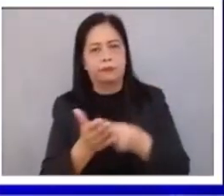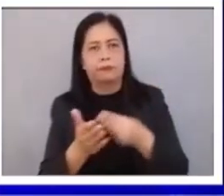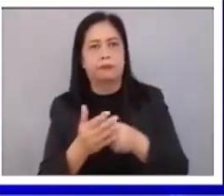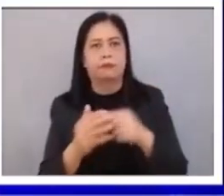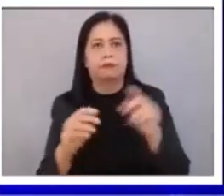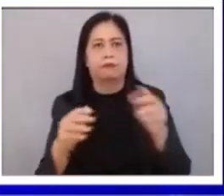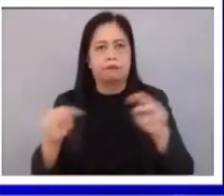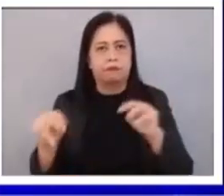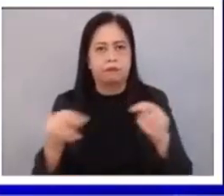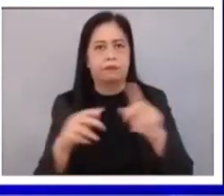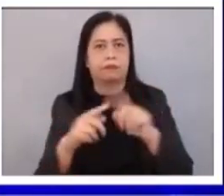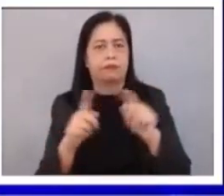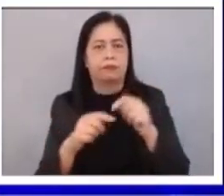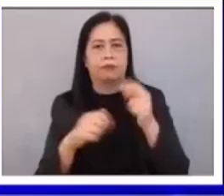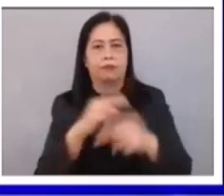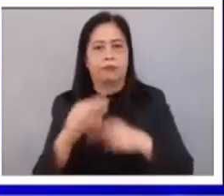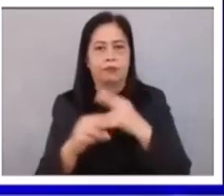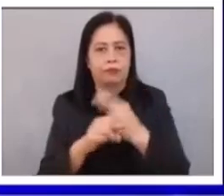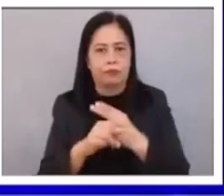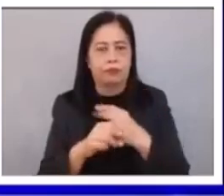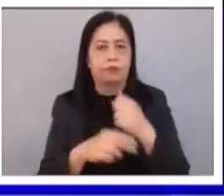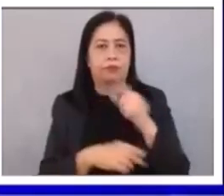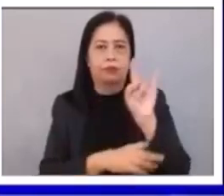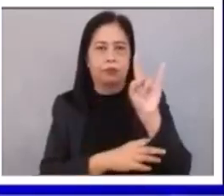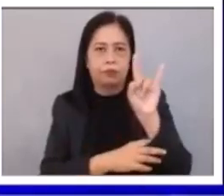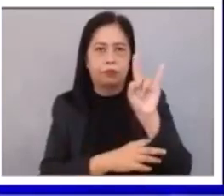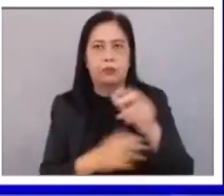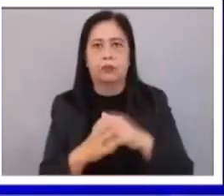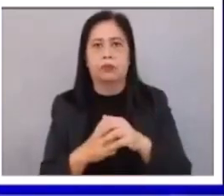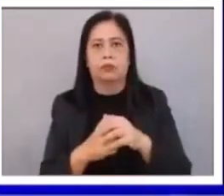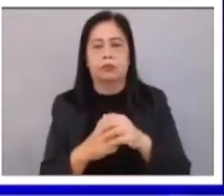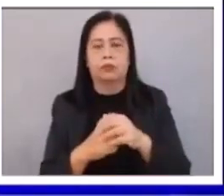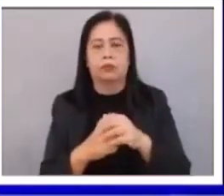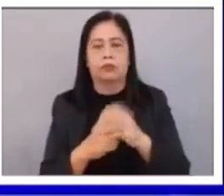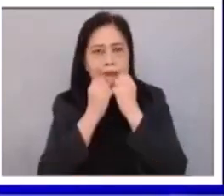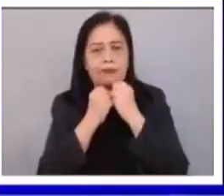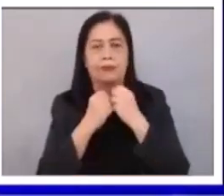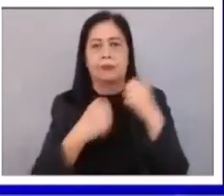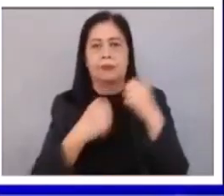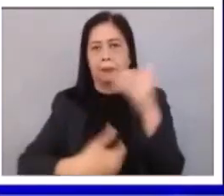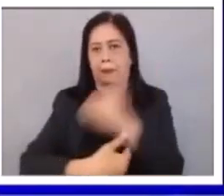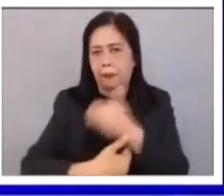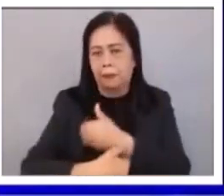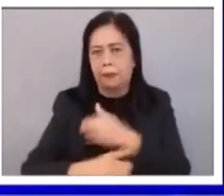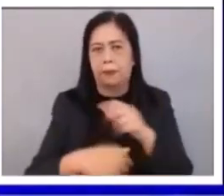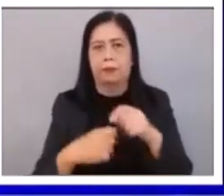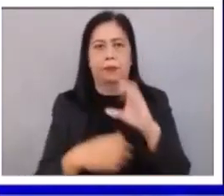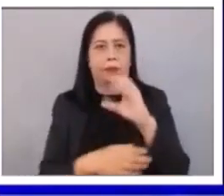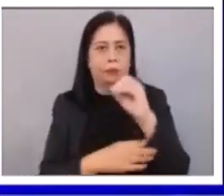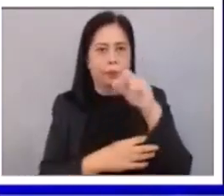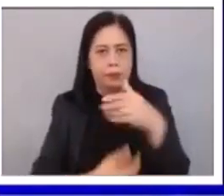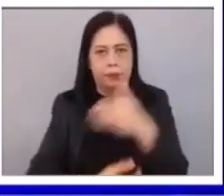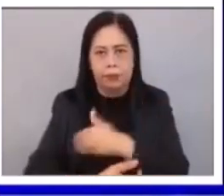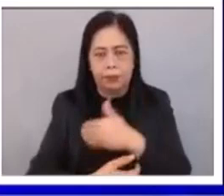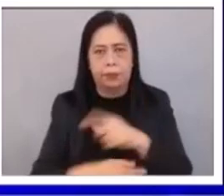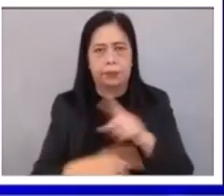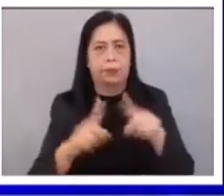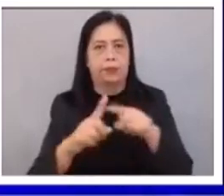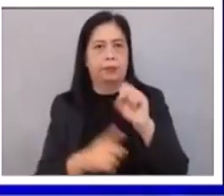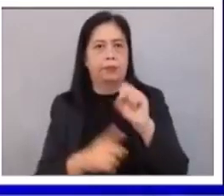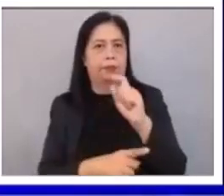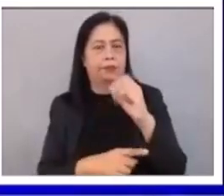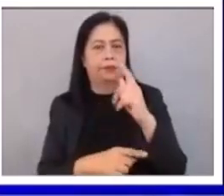ng universal, commercial, thrift, rural banking, cooperative banking and stock savings and